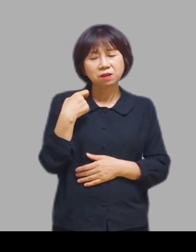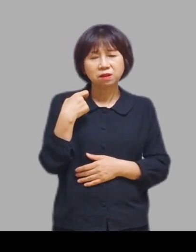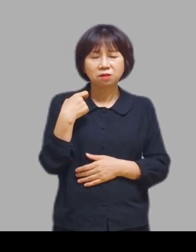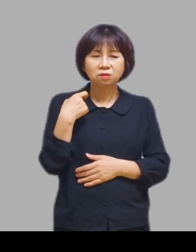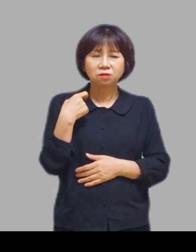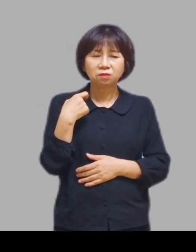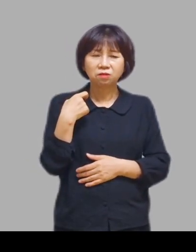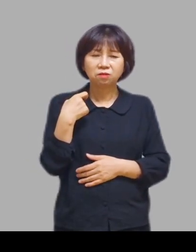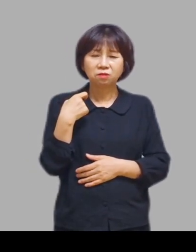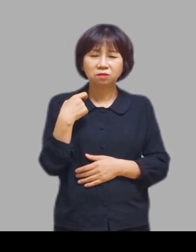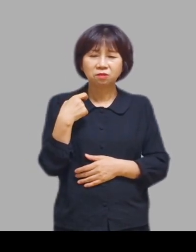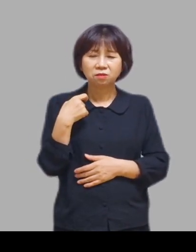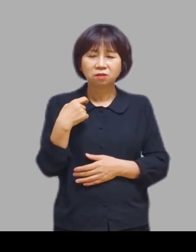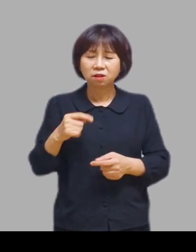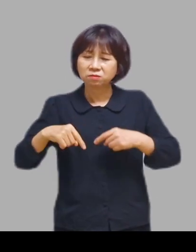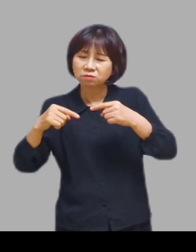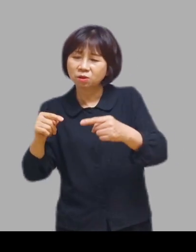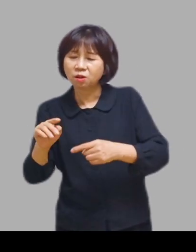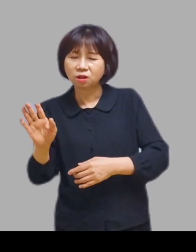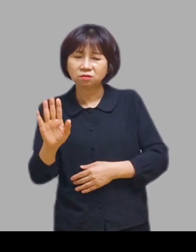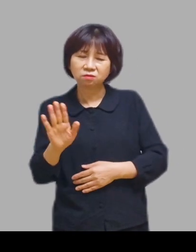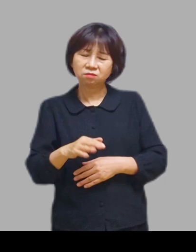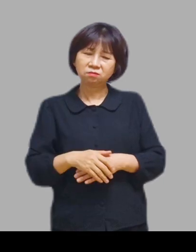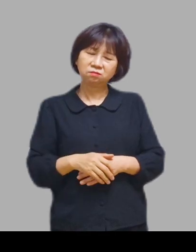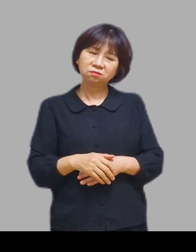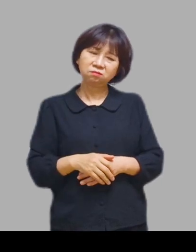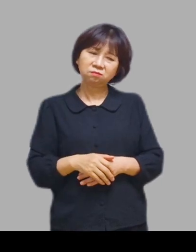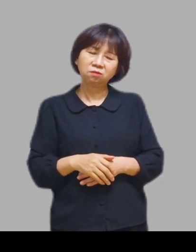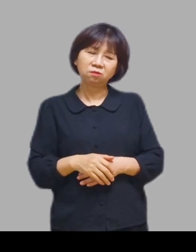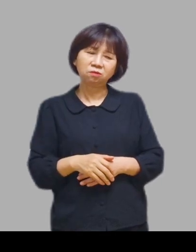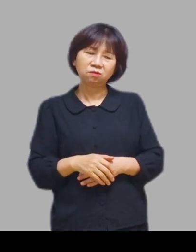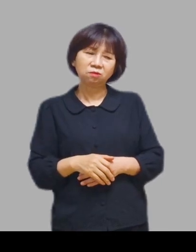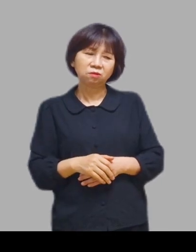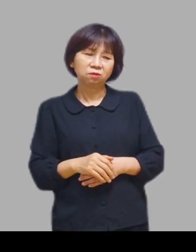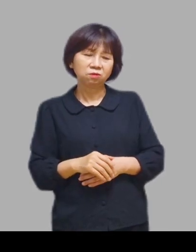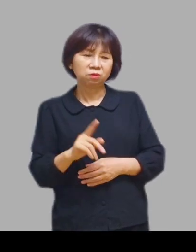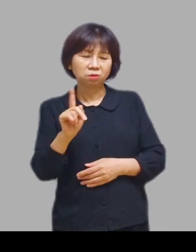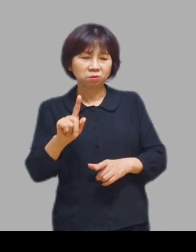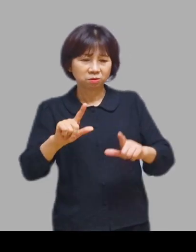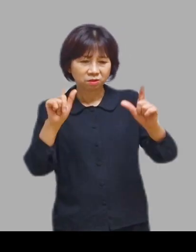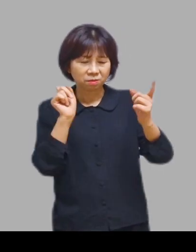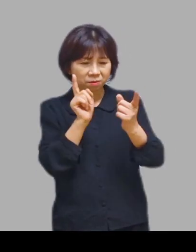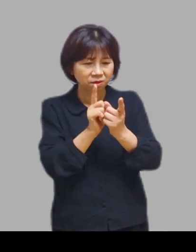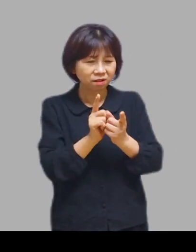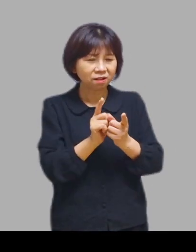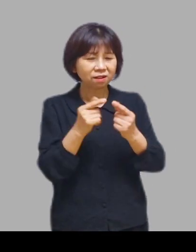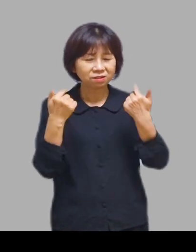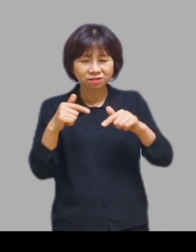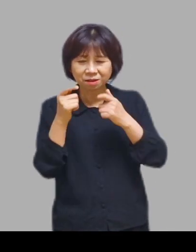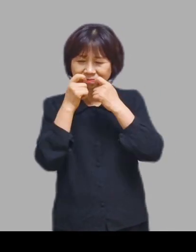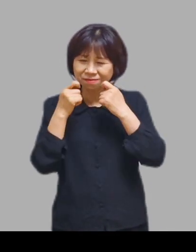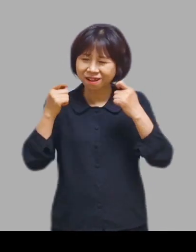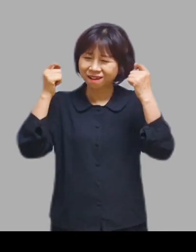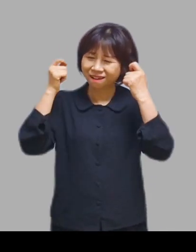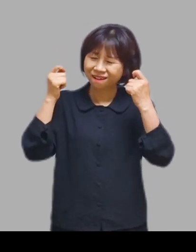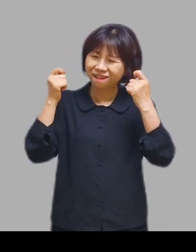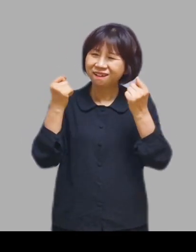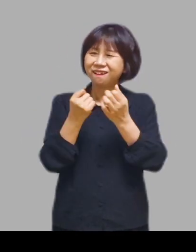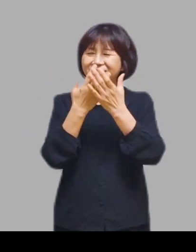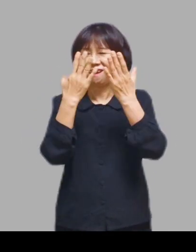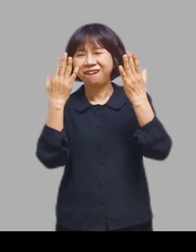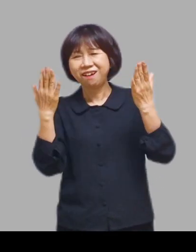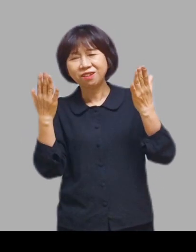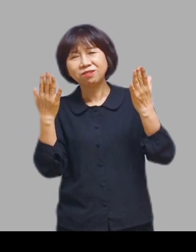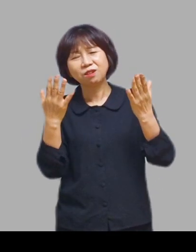마음이 좀 제가 쓰이는 거죠. 그런데 어느 날 그분을 뵈었는데 항상 밝게 인사하던 그 얼굴이